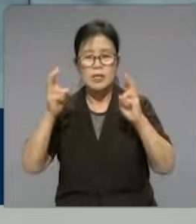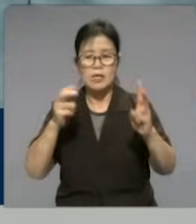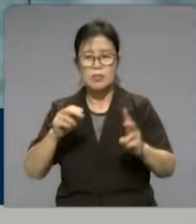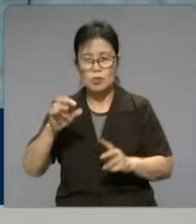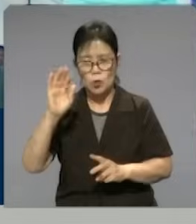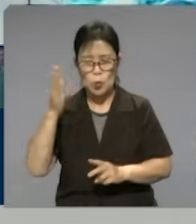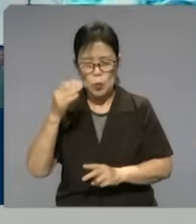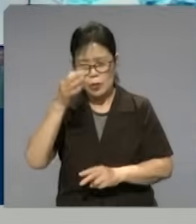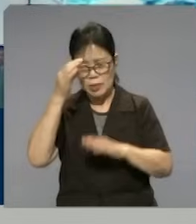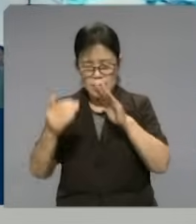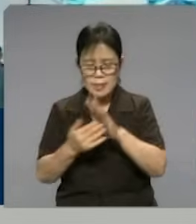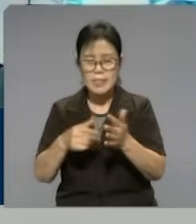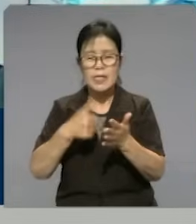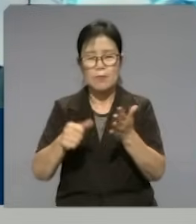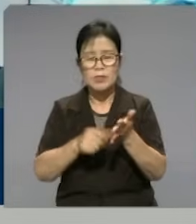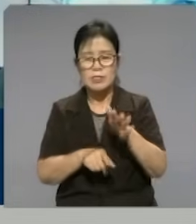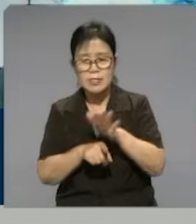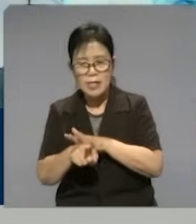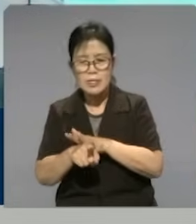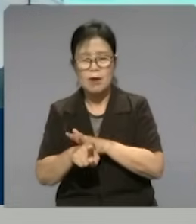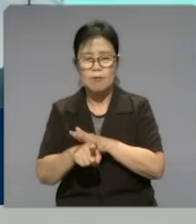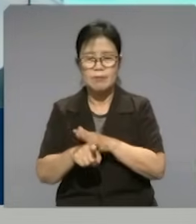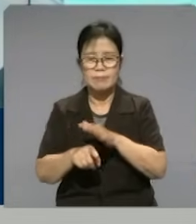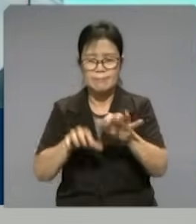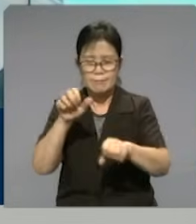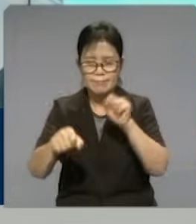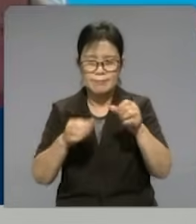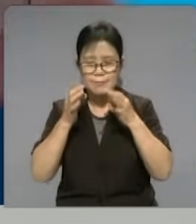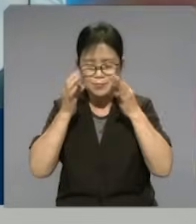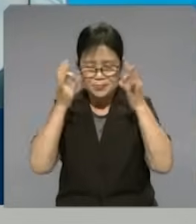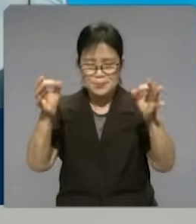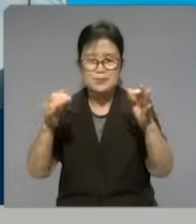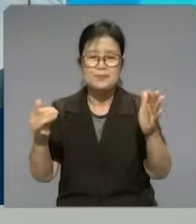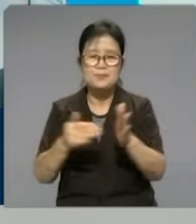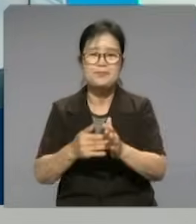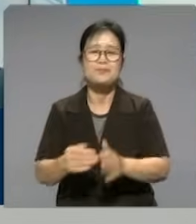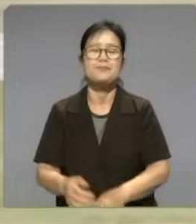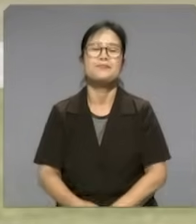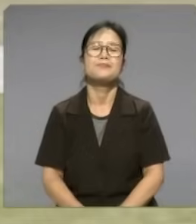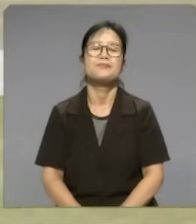장비를 내세워 현지 공략에 나섰습니다. 갈태웅 기자입니다.